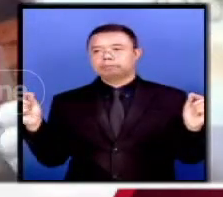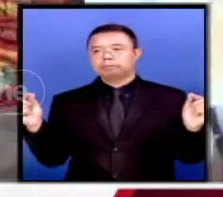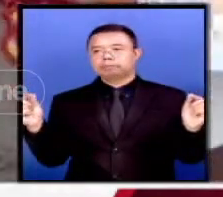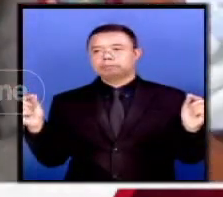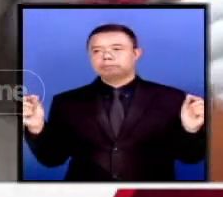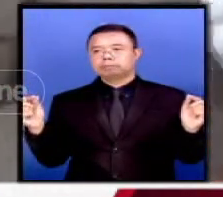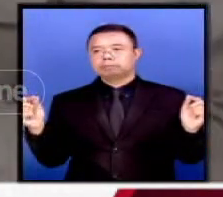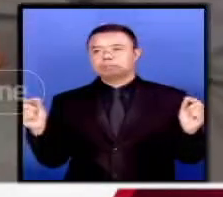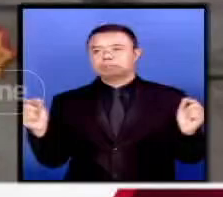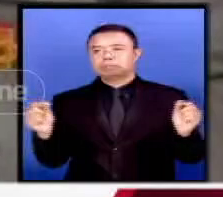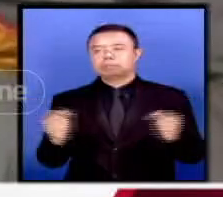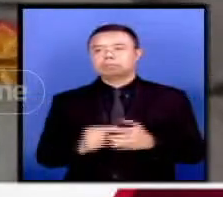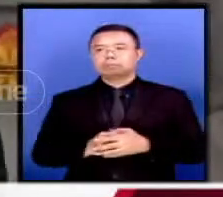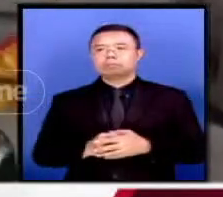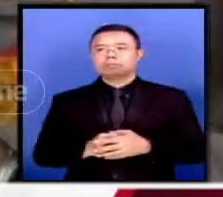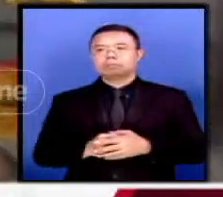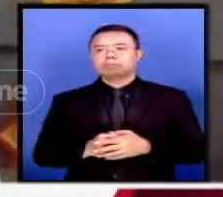Bangkok,